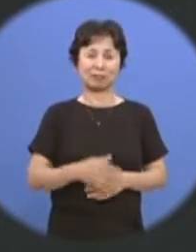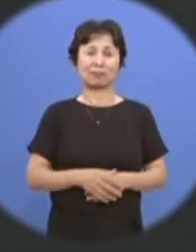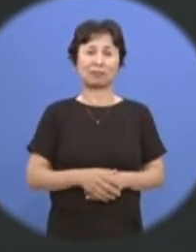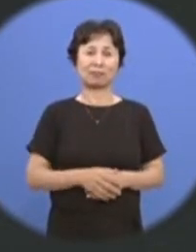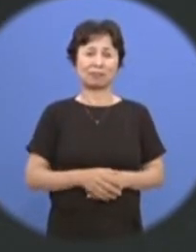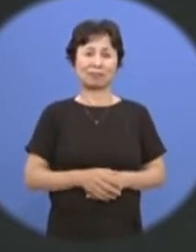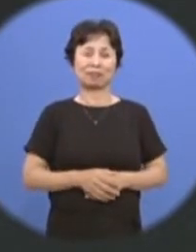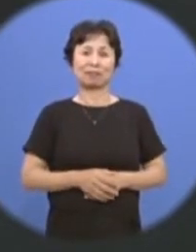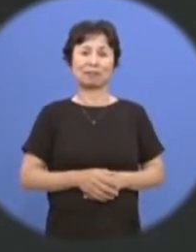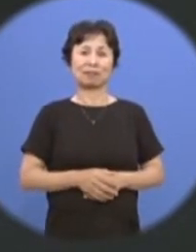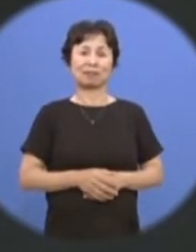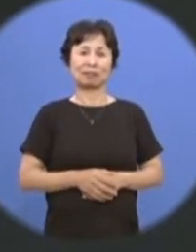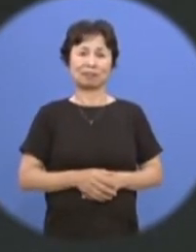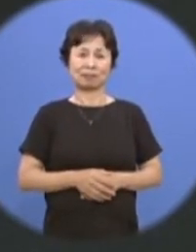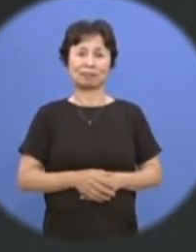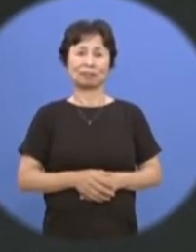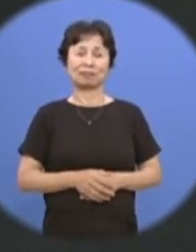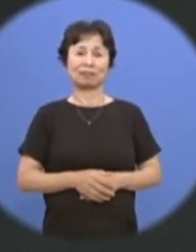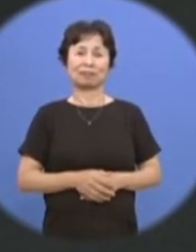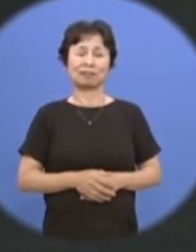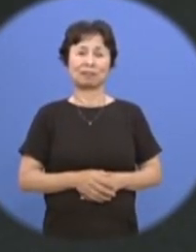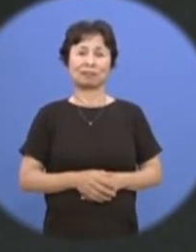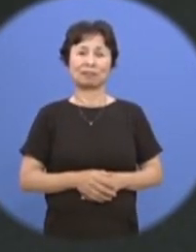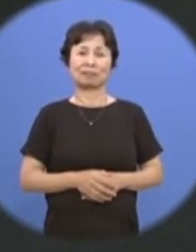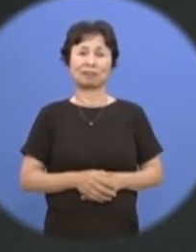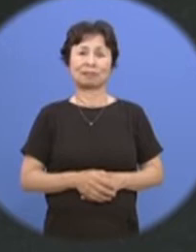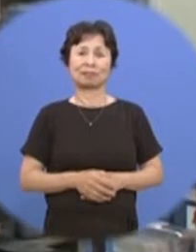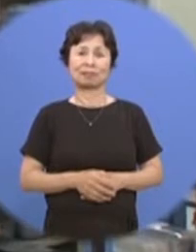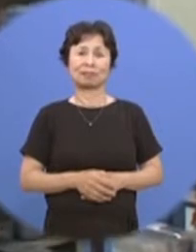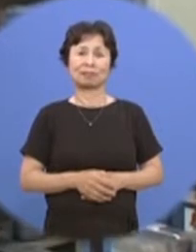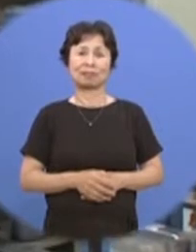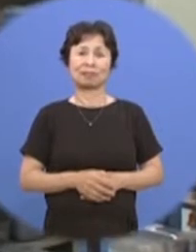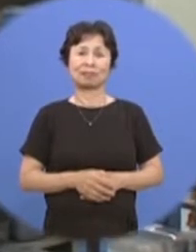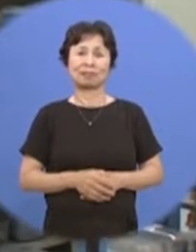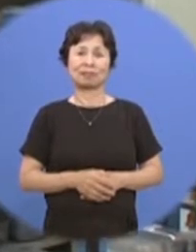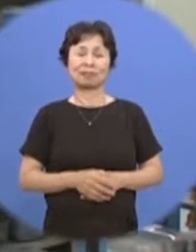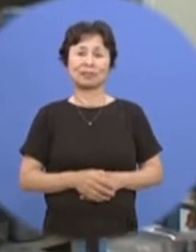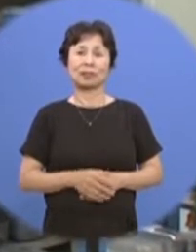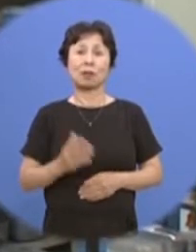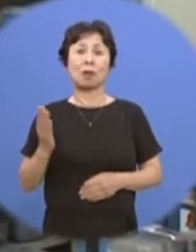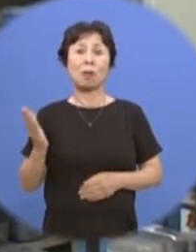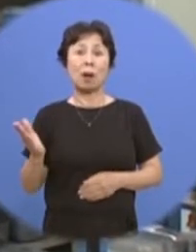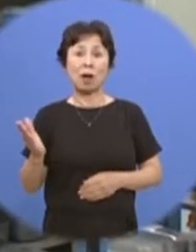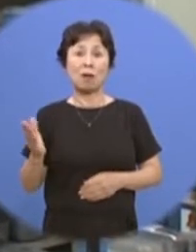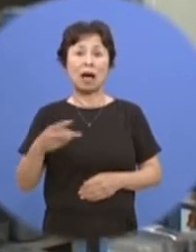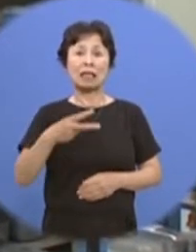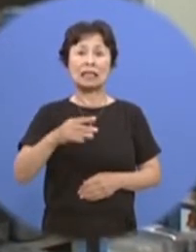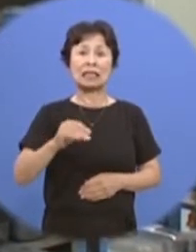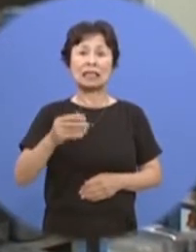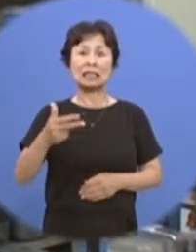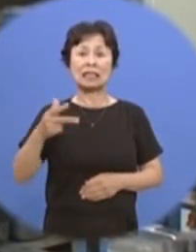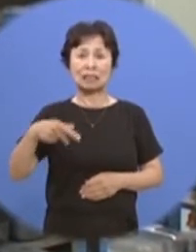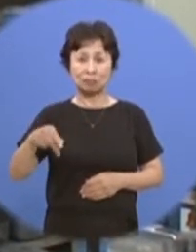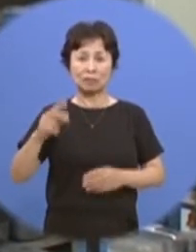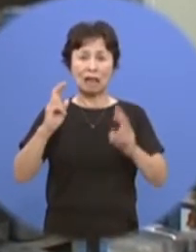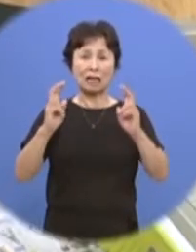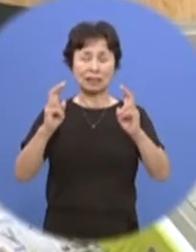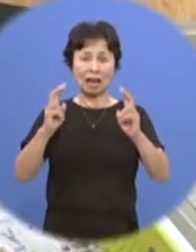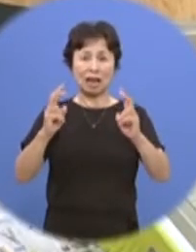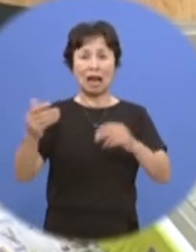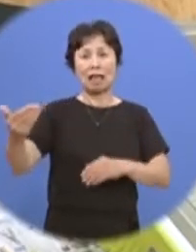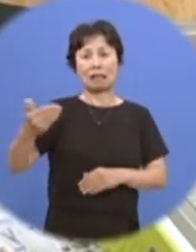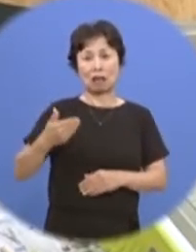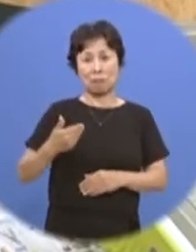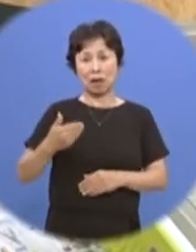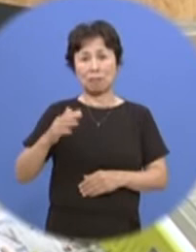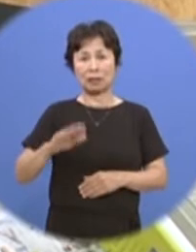に造形することができます。こちらは日清化学株式会社さんの利用事例です。これ